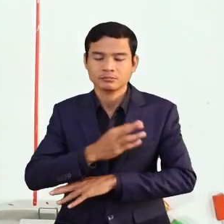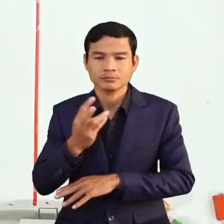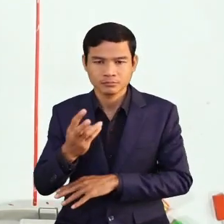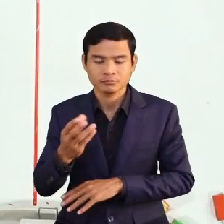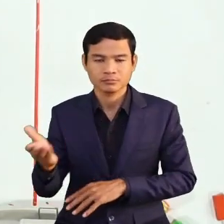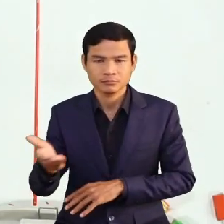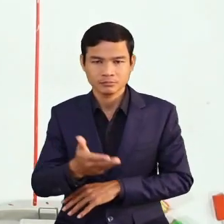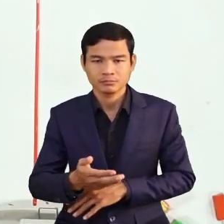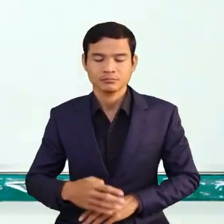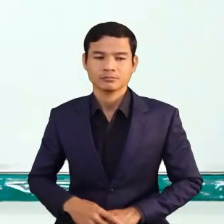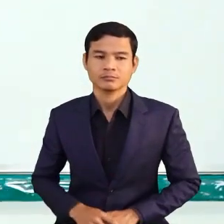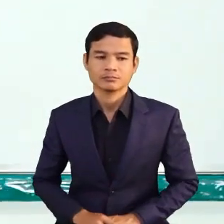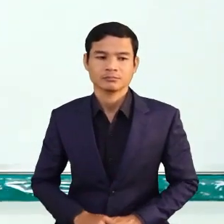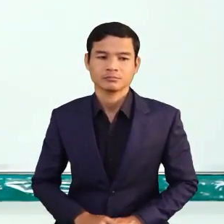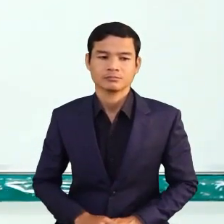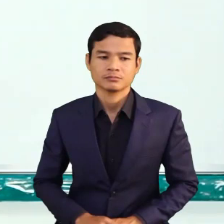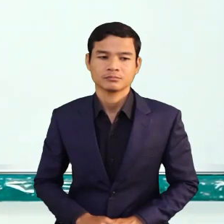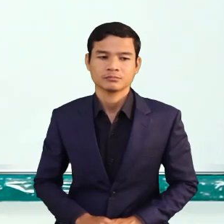sân